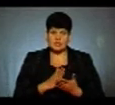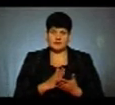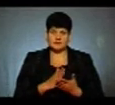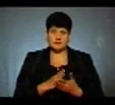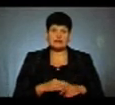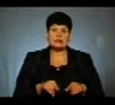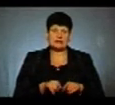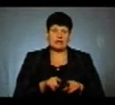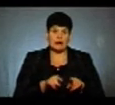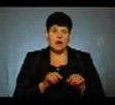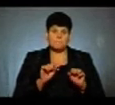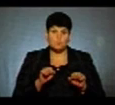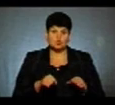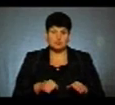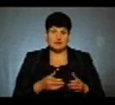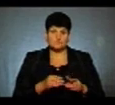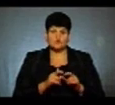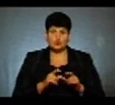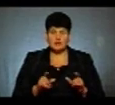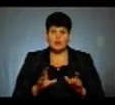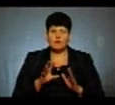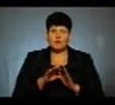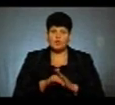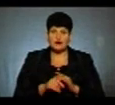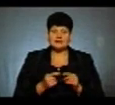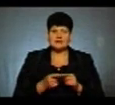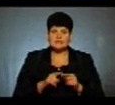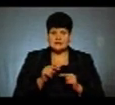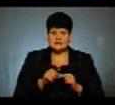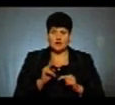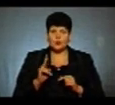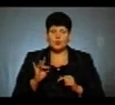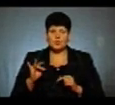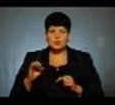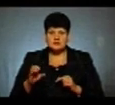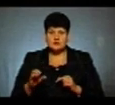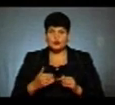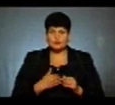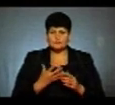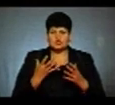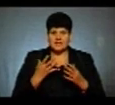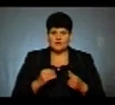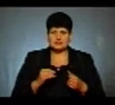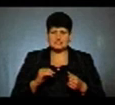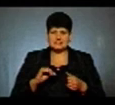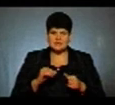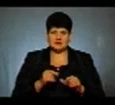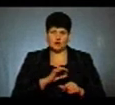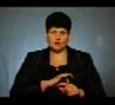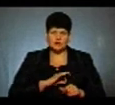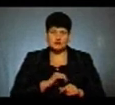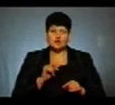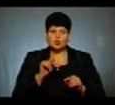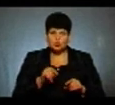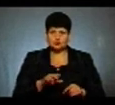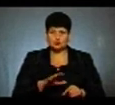така можливість в школах проводити цей курс, хотілося ще б його якось закріпити більш юридично, і саме тому